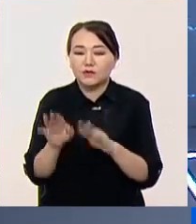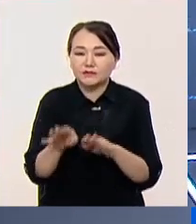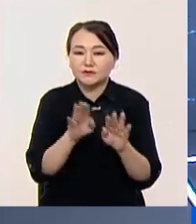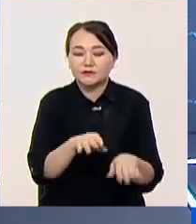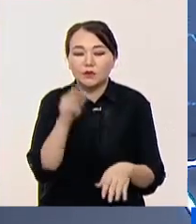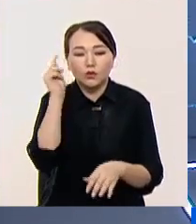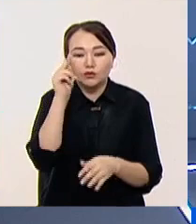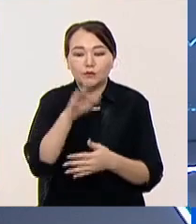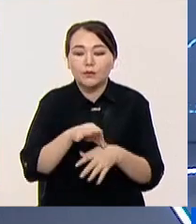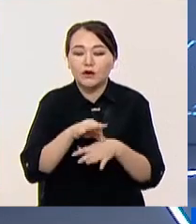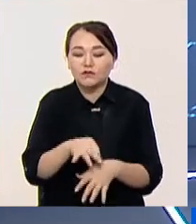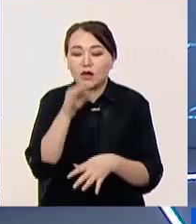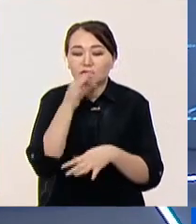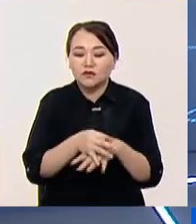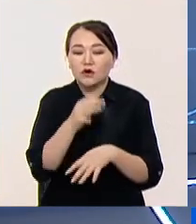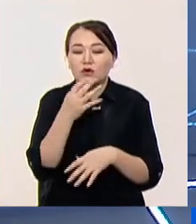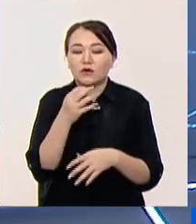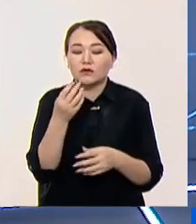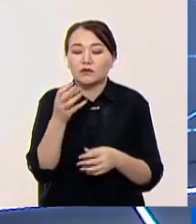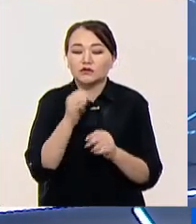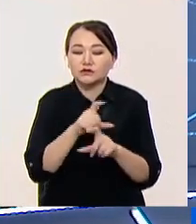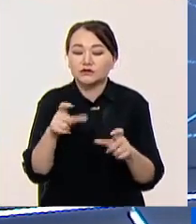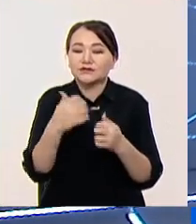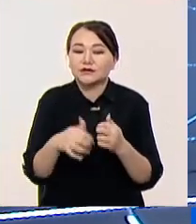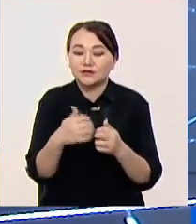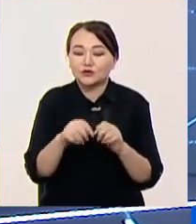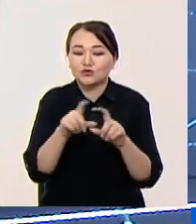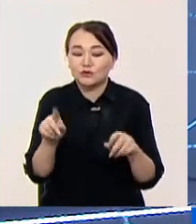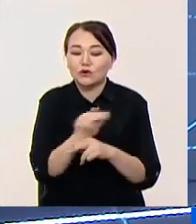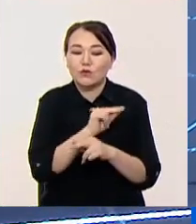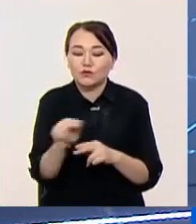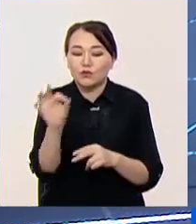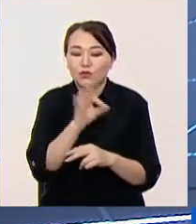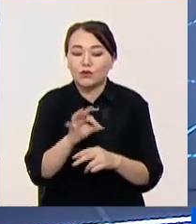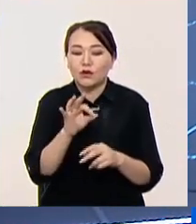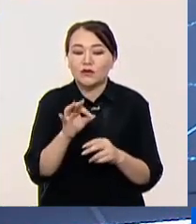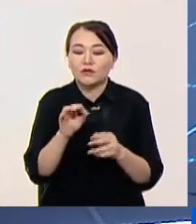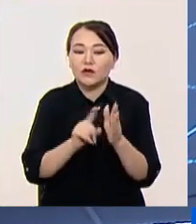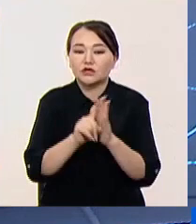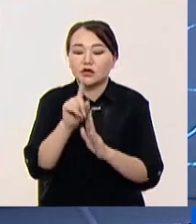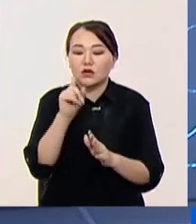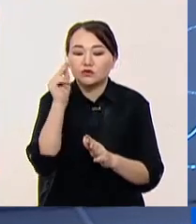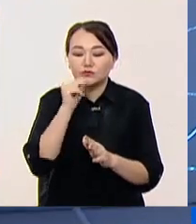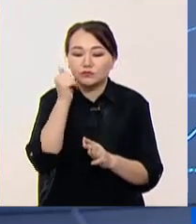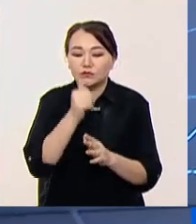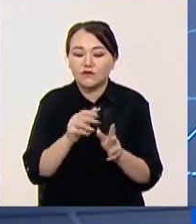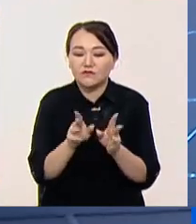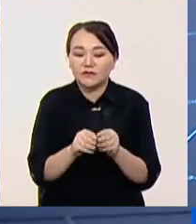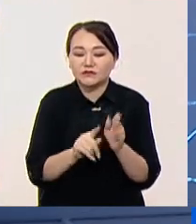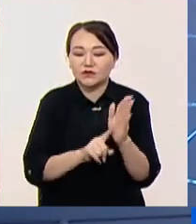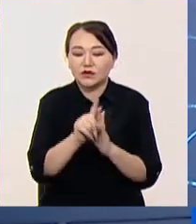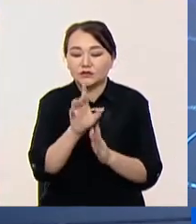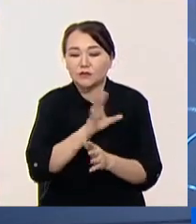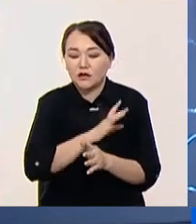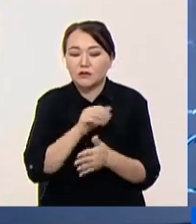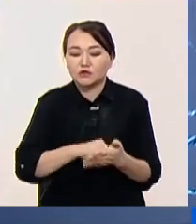Себебі жауаптылар Ойшілік ауылының орта мектебіндегі жөндеу жұмыстары тура жаңа оқу жылымен қабаттасып бастаған.